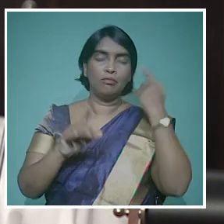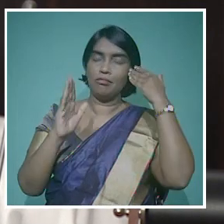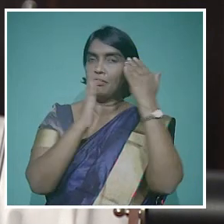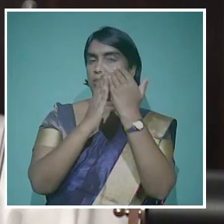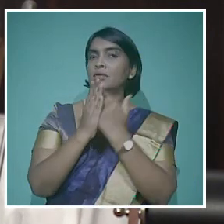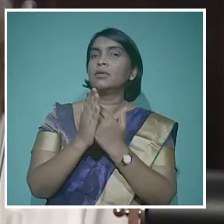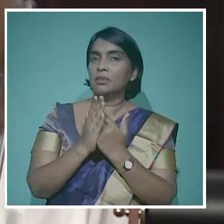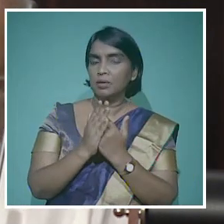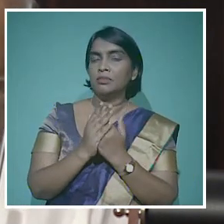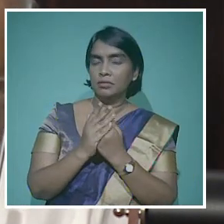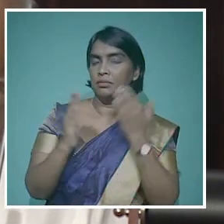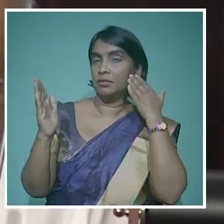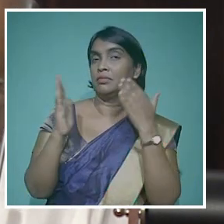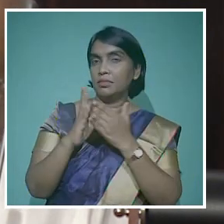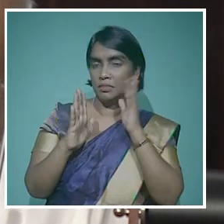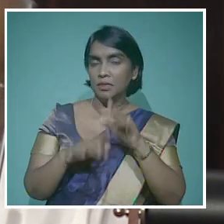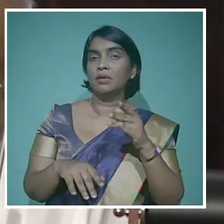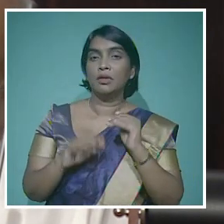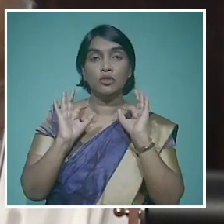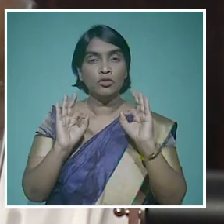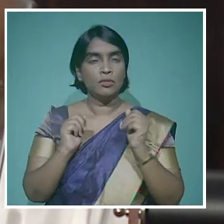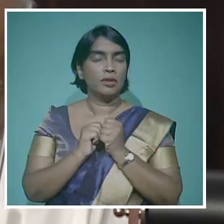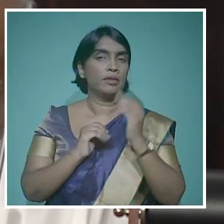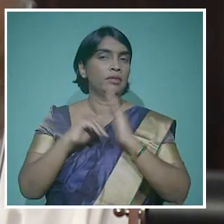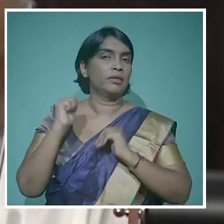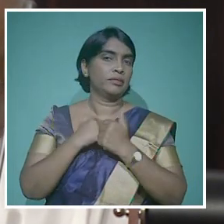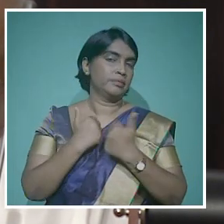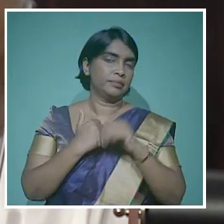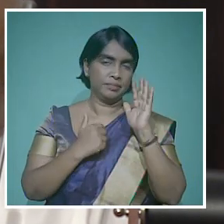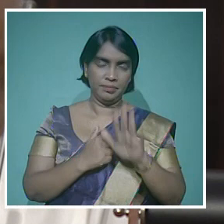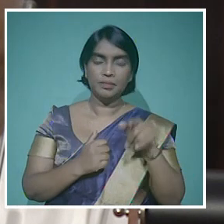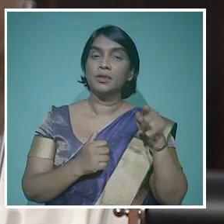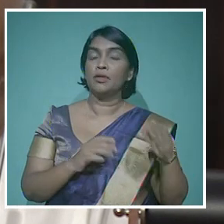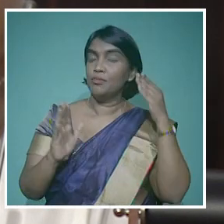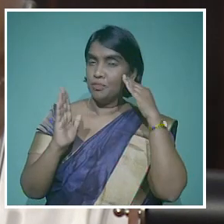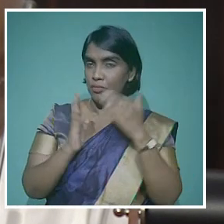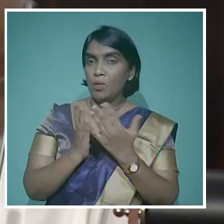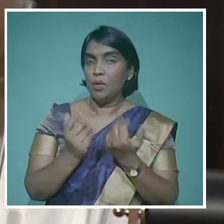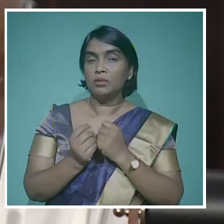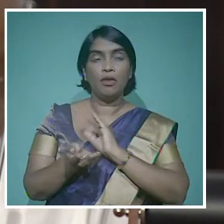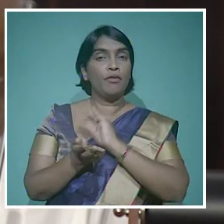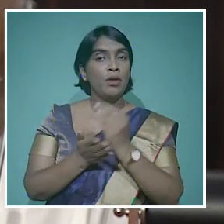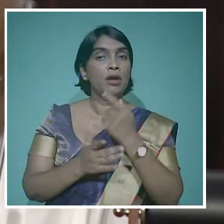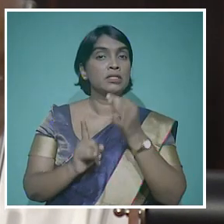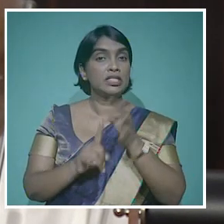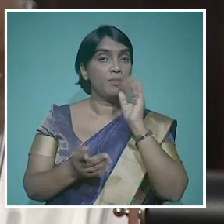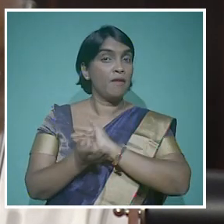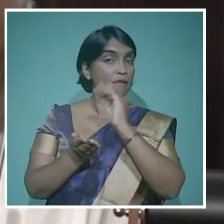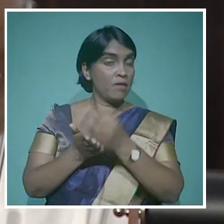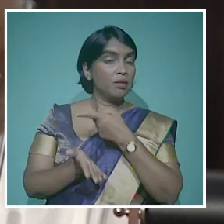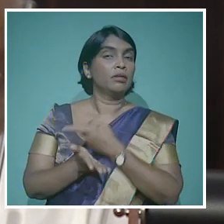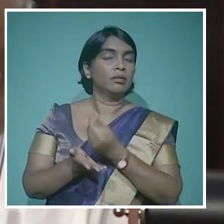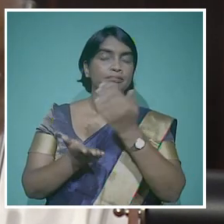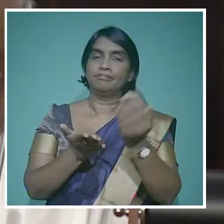පිළිබඳ සැලකිලි යොමු කරමින් සුදුසු වැඩසටහනක් සකස් කළ යුතුයි. මේ සඳහා අවශ්‍ය අරමුදල් ජනාධිපති අරමුදලෙන්